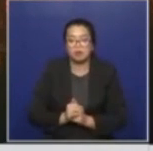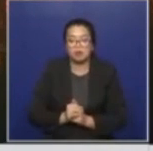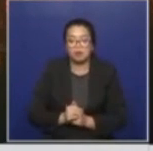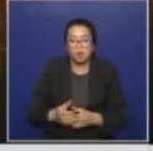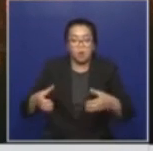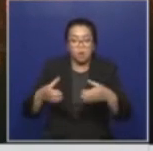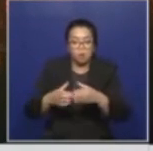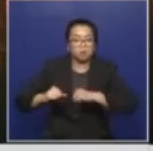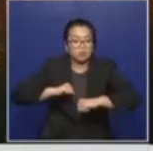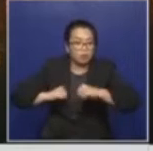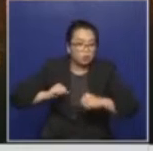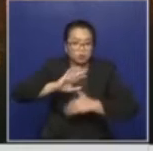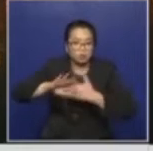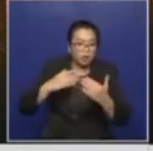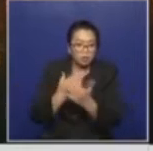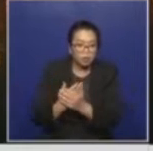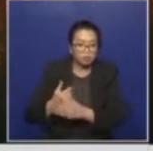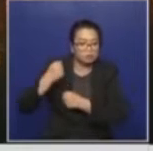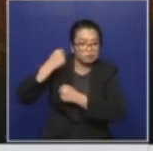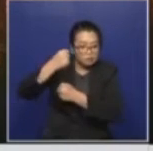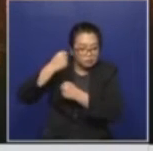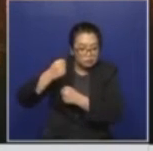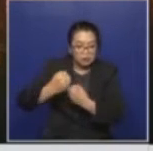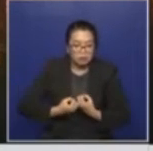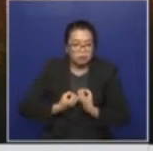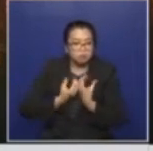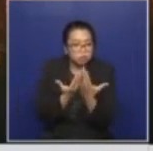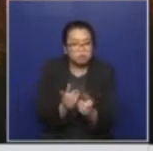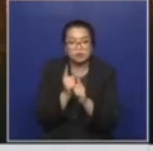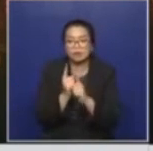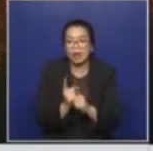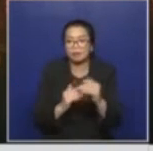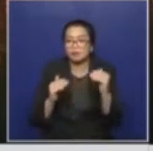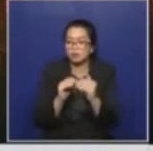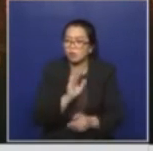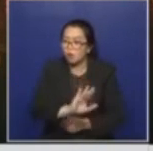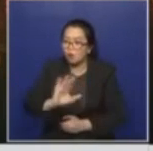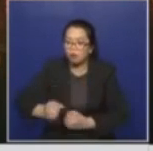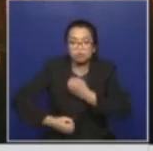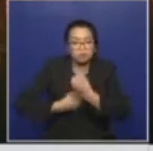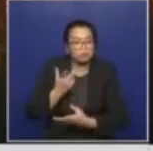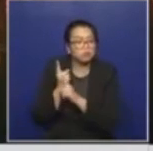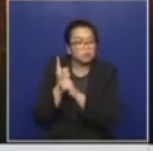ให้ลูกหลานเยาวชนน้องๆนิสิตนักศึกษาเขาได้แสดงออกตามสิทธิเสรีภาพของเขา